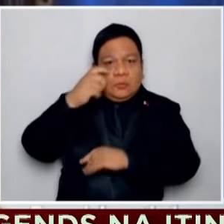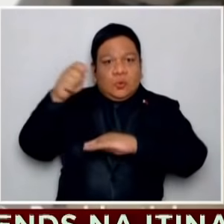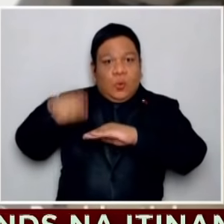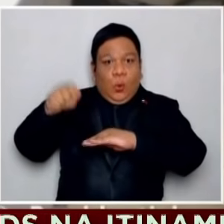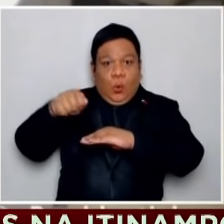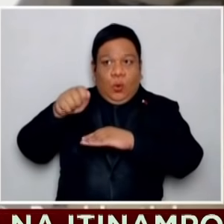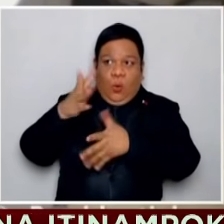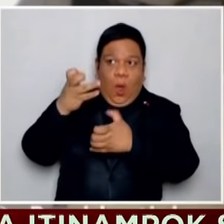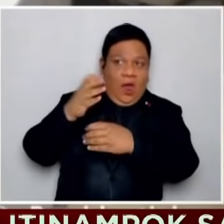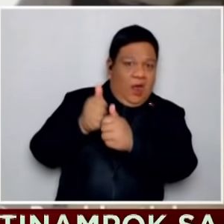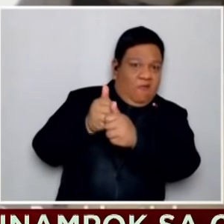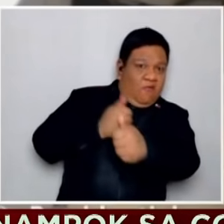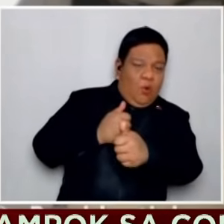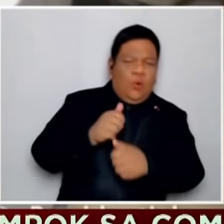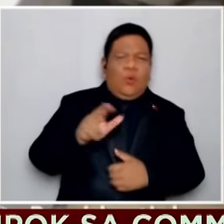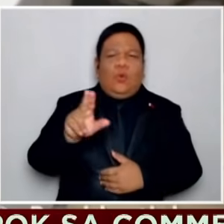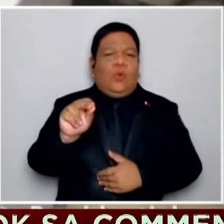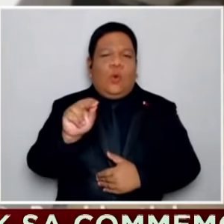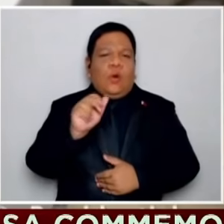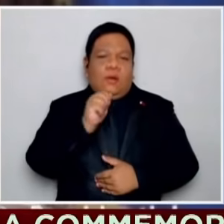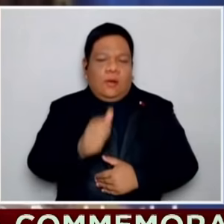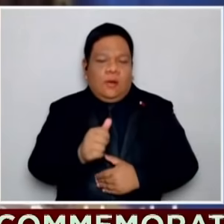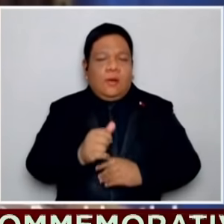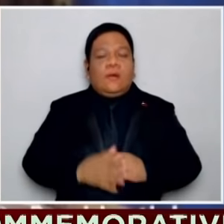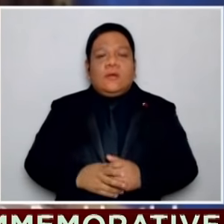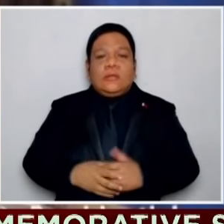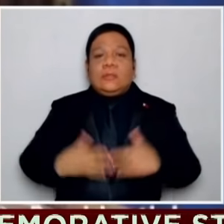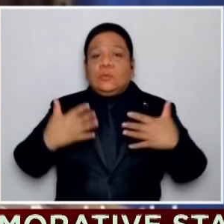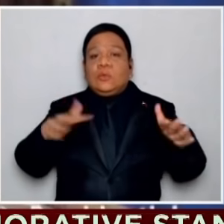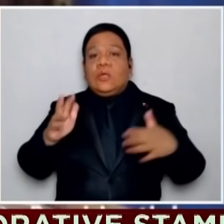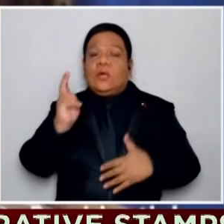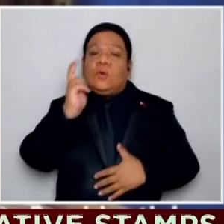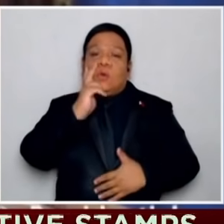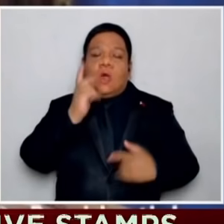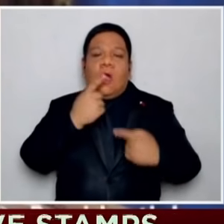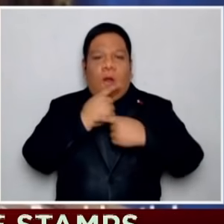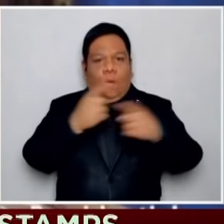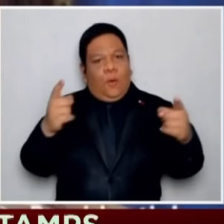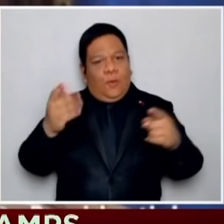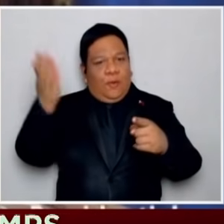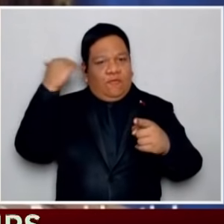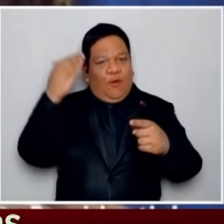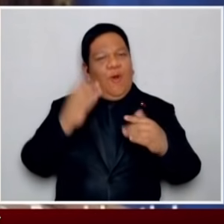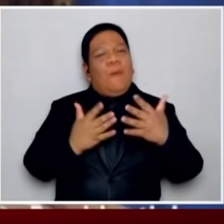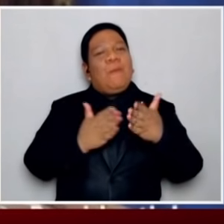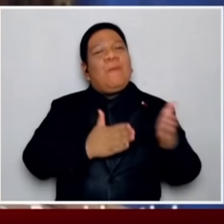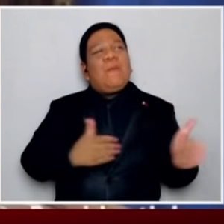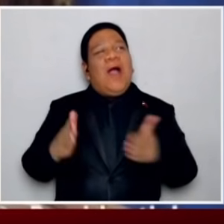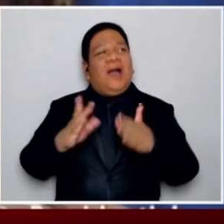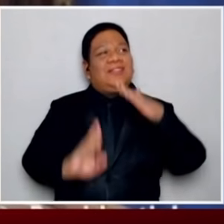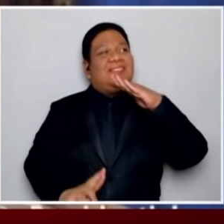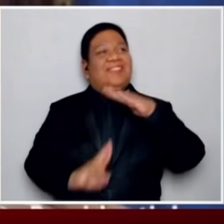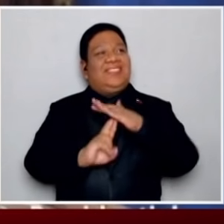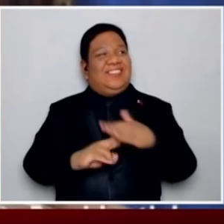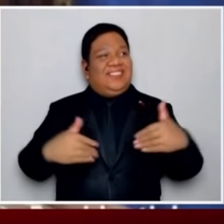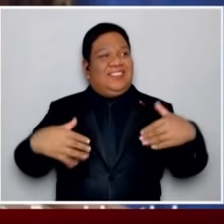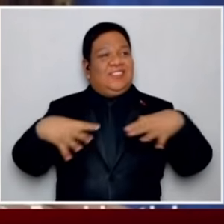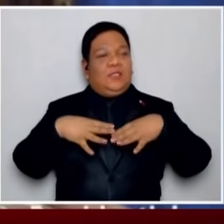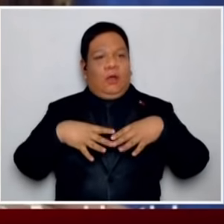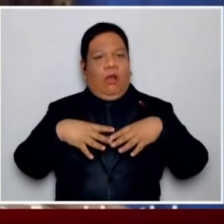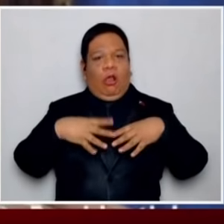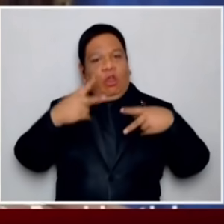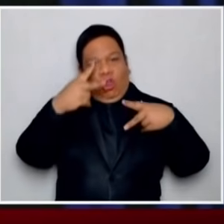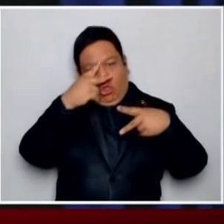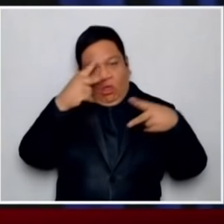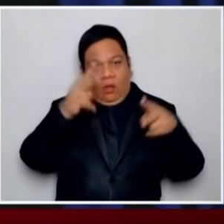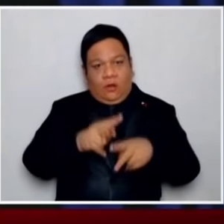drugs. Nauna nang inanunsyo ng Pangulo na plano niyang magretiro sa politika oras na matapos ang kanyang termino sa